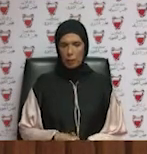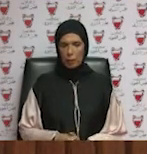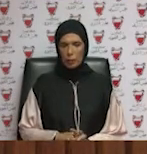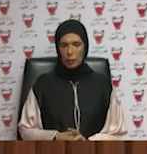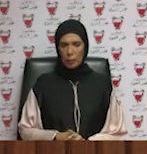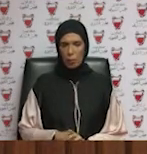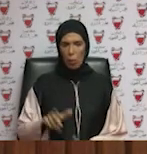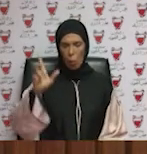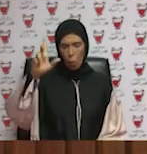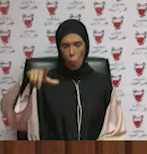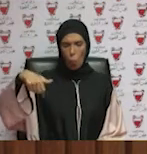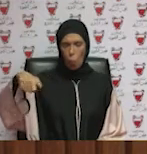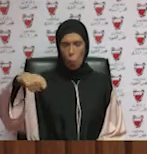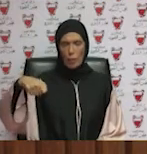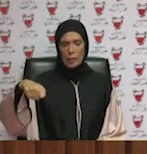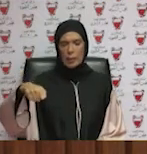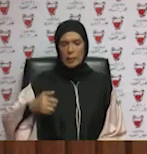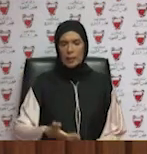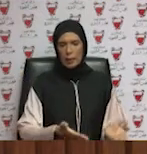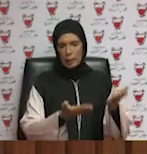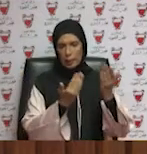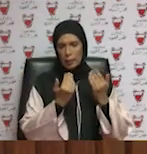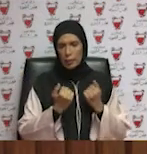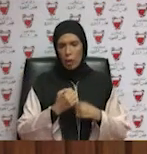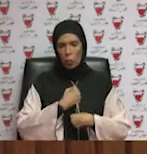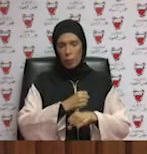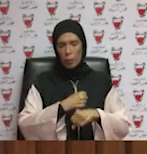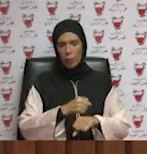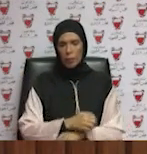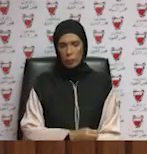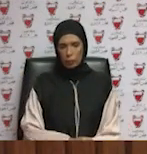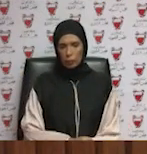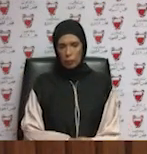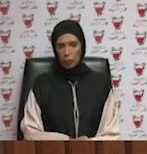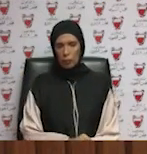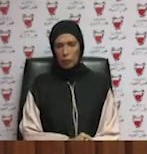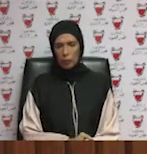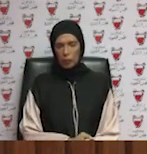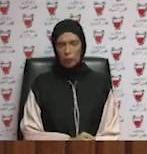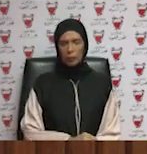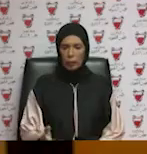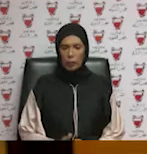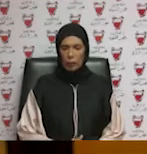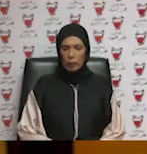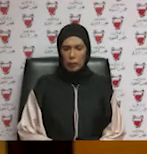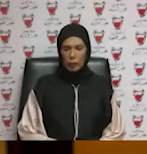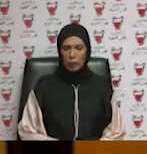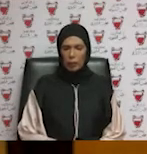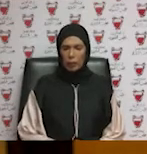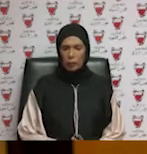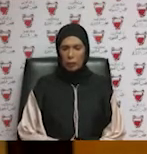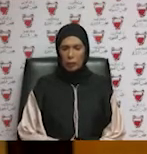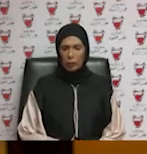وزير الأشغال وشؤون البلديات والتخطيط العمراني الأخ عصام بن عبد الله خلف. إذا سمحت لي